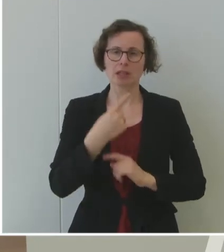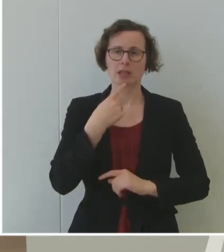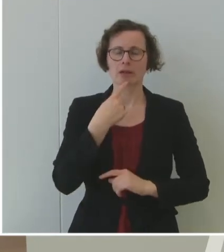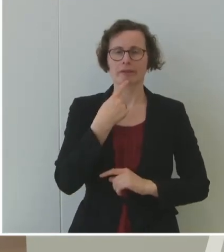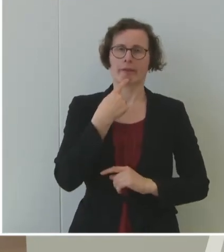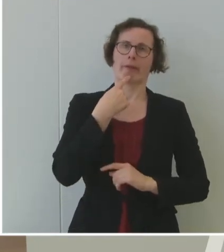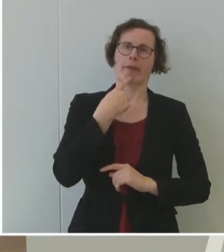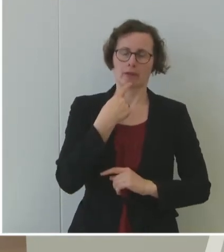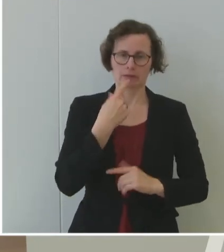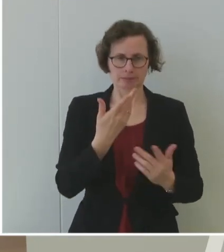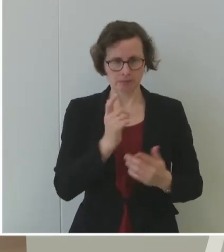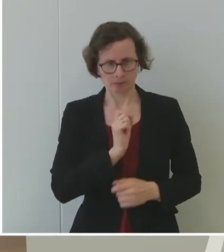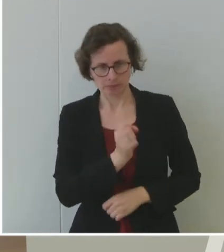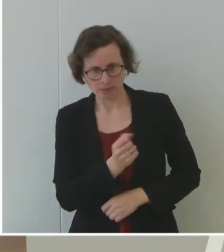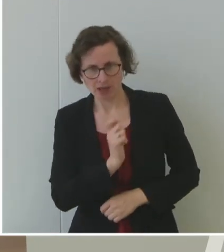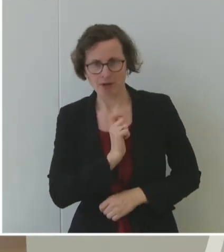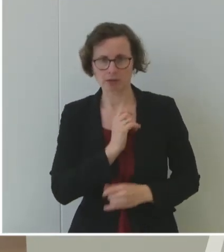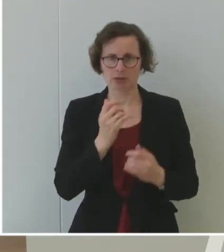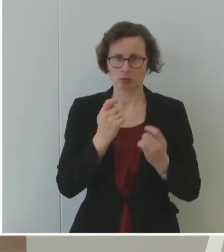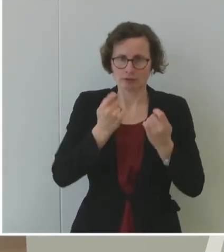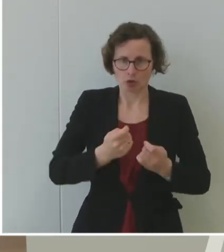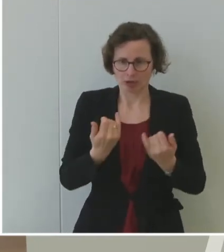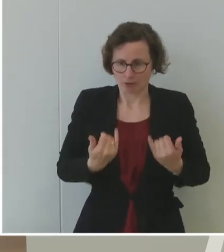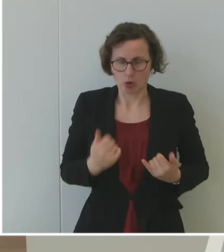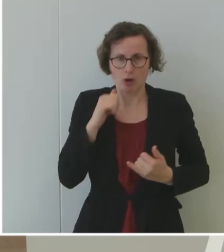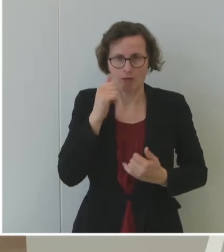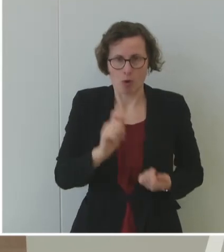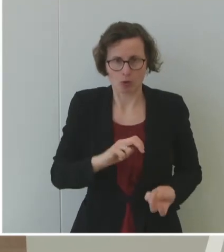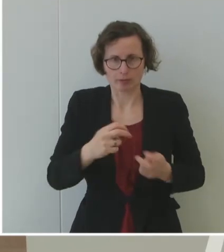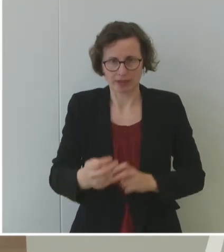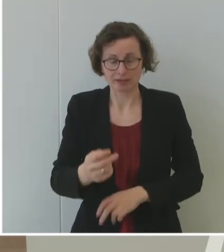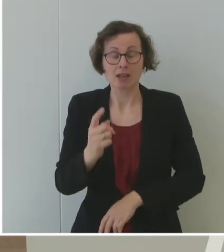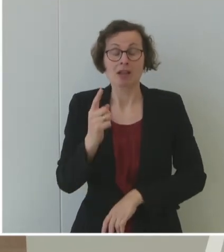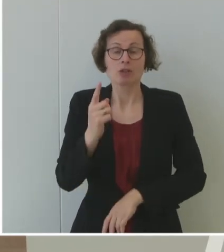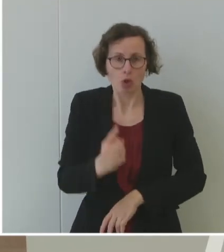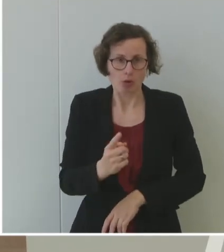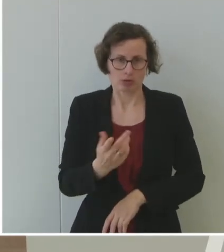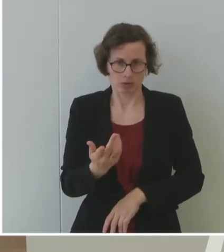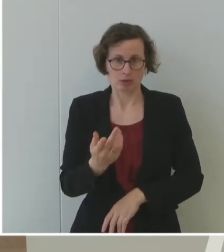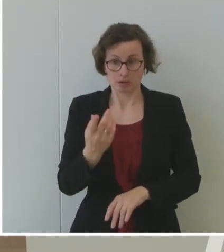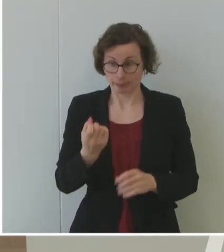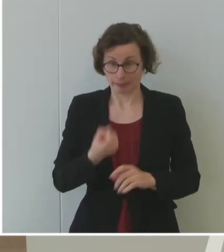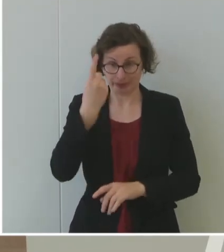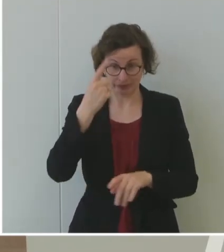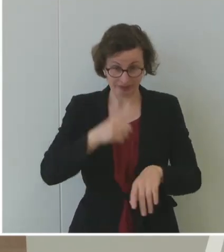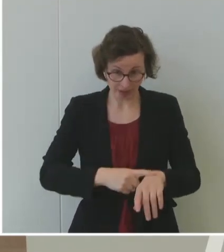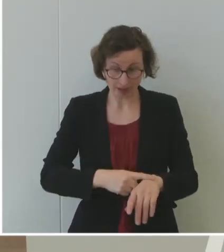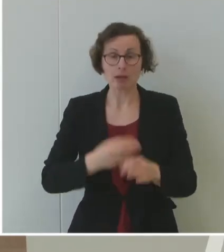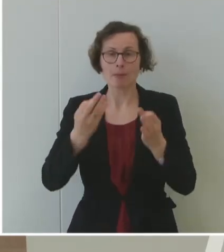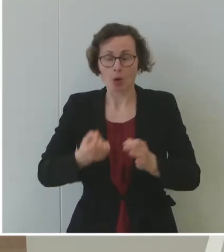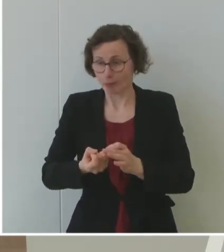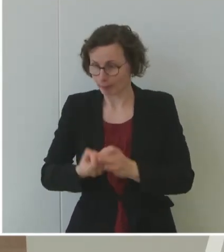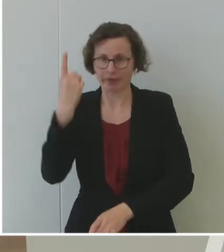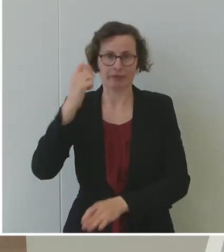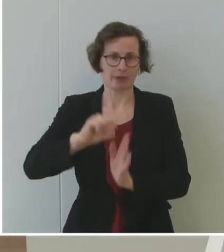nicht erwarten, dass Sie unsere Vorschläge von heute auf morgen umsetzen. Doch, es sind ungewöhnliche Zeiten und diese brauchen